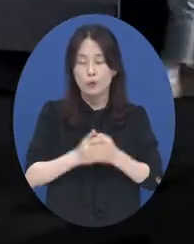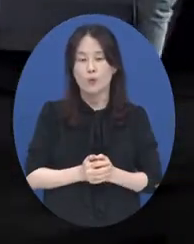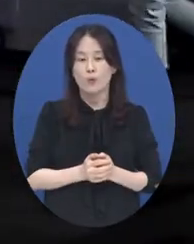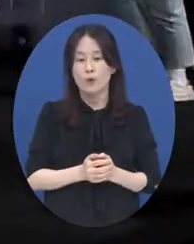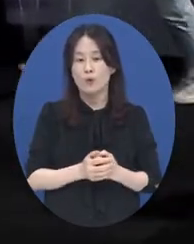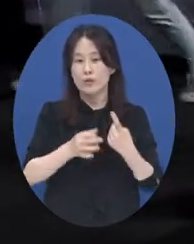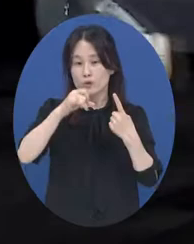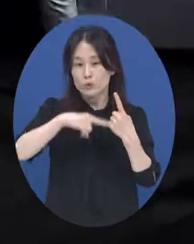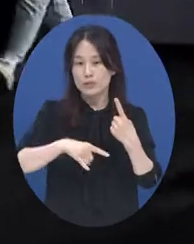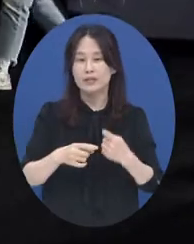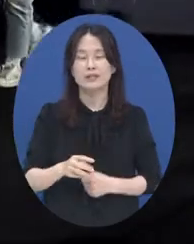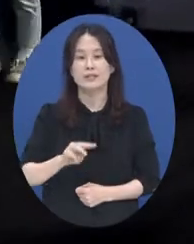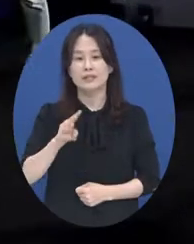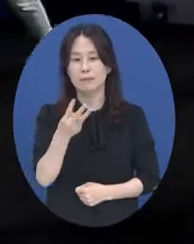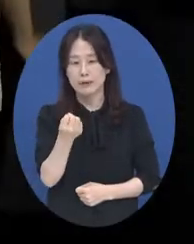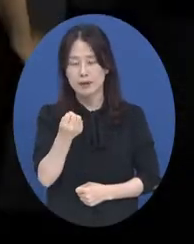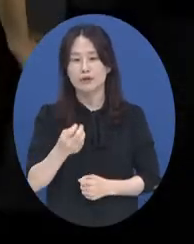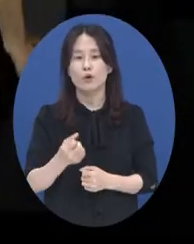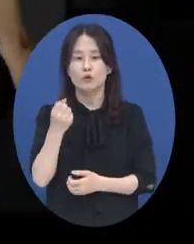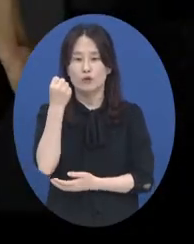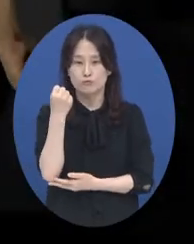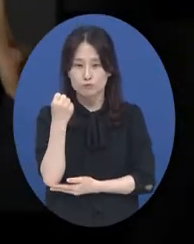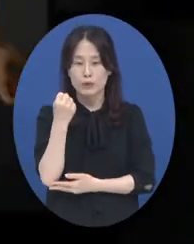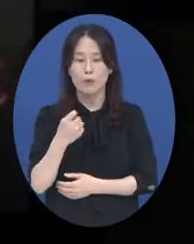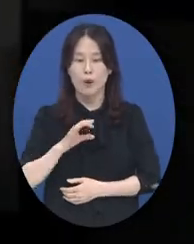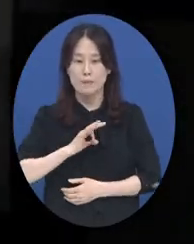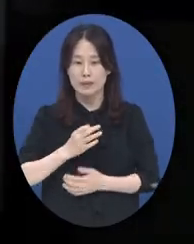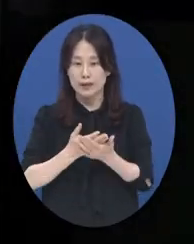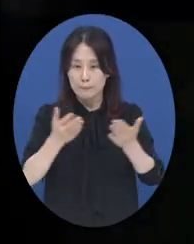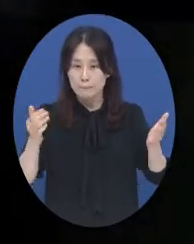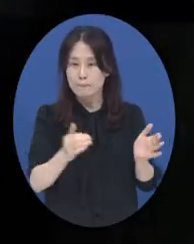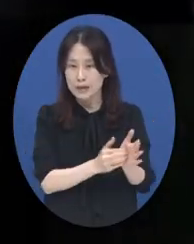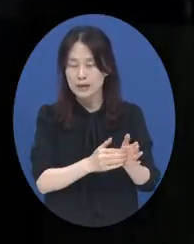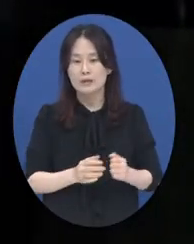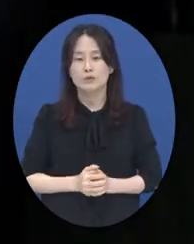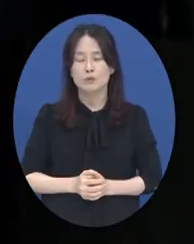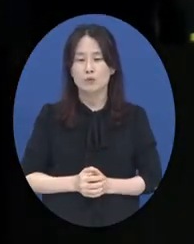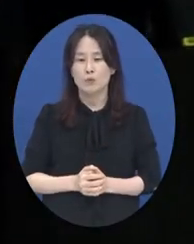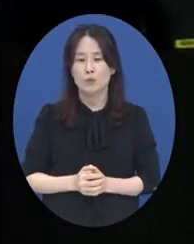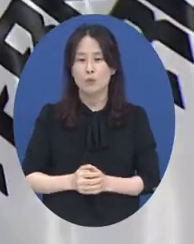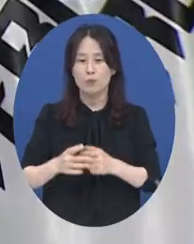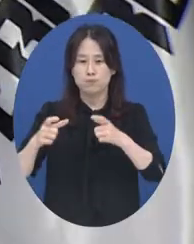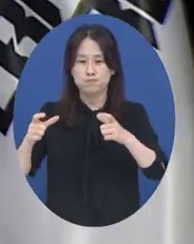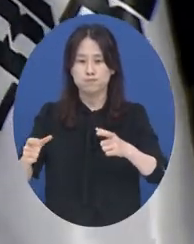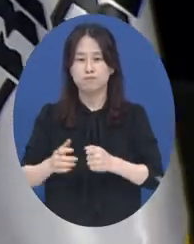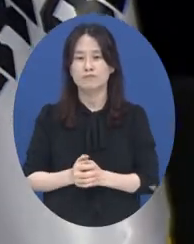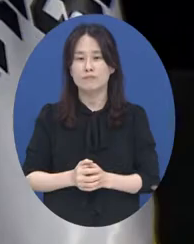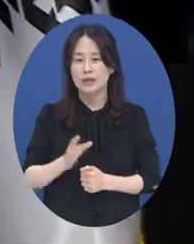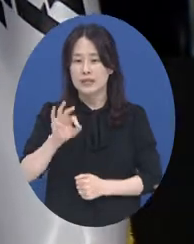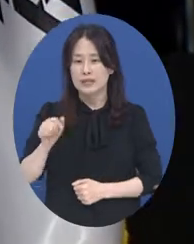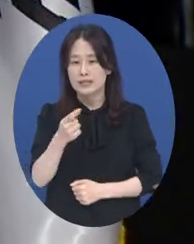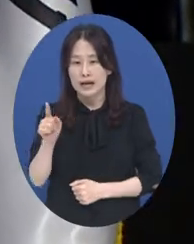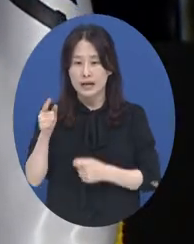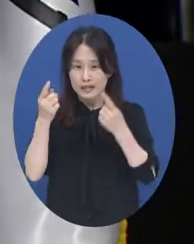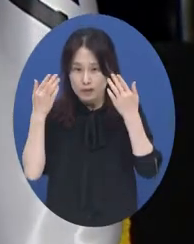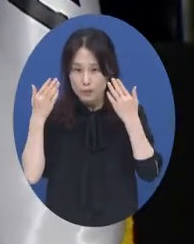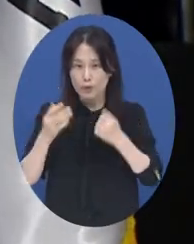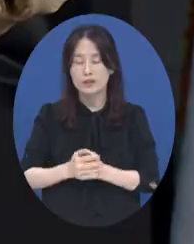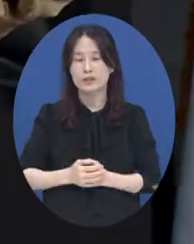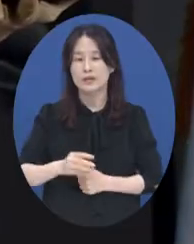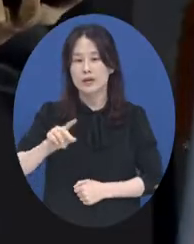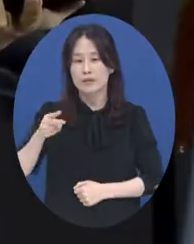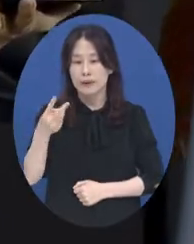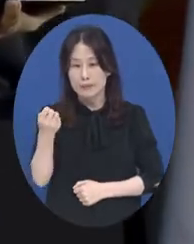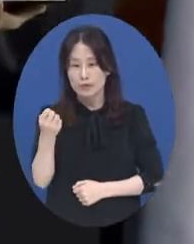우승팀에겐 상금 300만 원과 우승 트로피, 메달이 돌아갔고, 영원회귀 블랙 서바이벌 종목 우승팀엔 상금